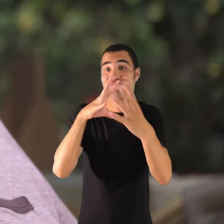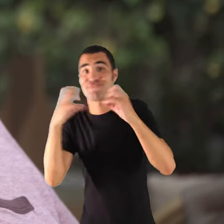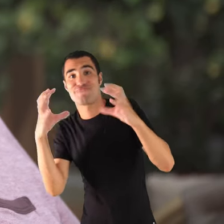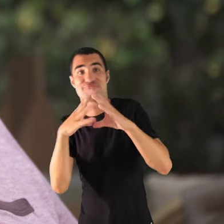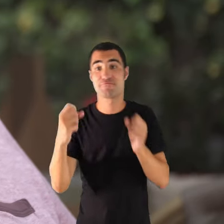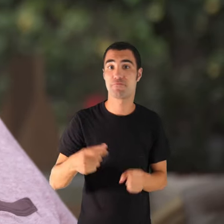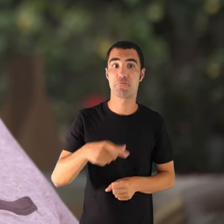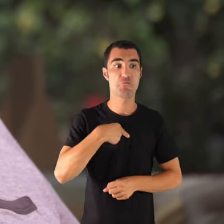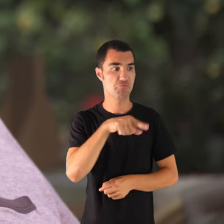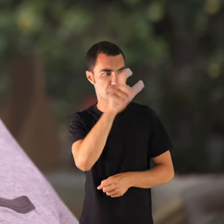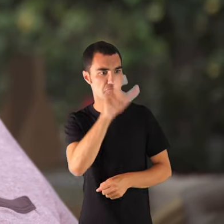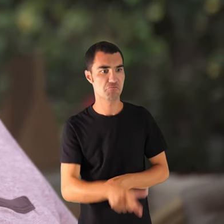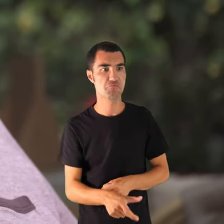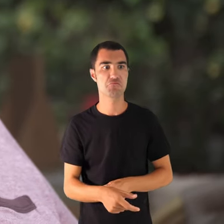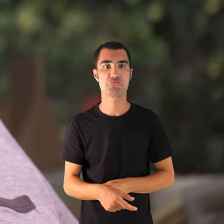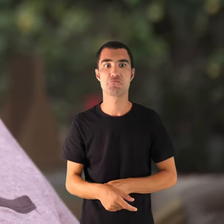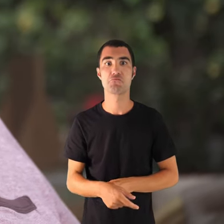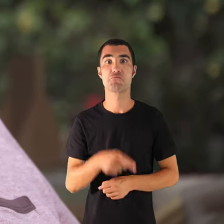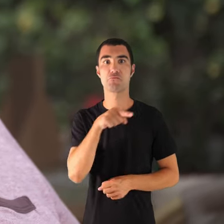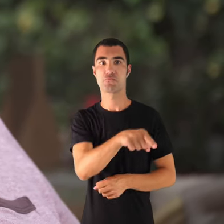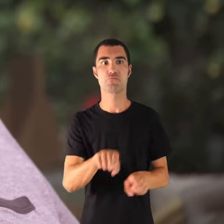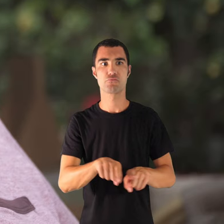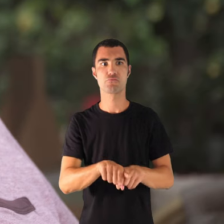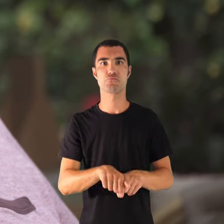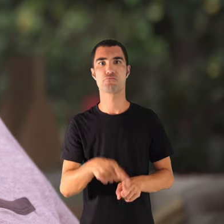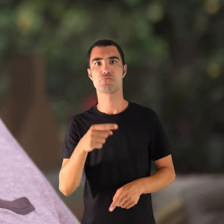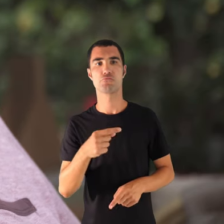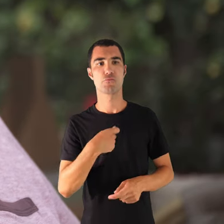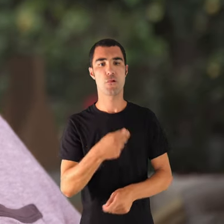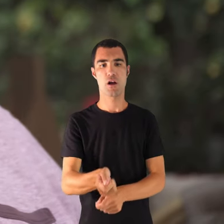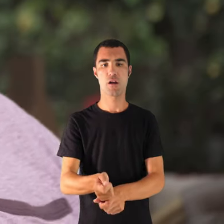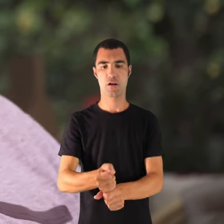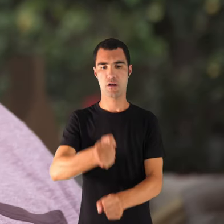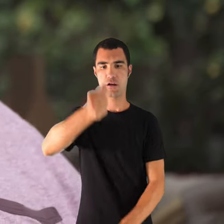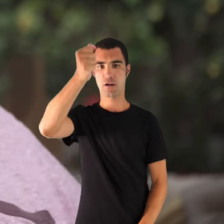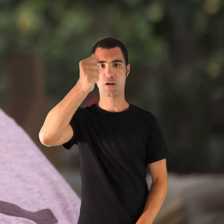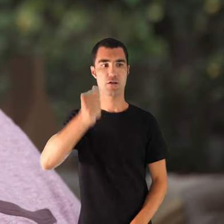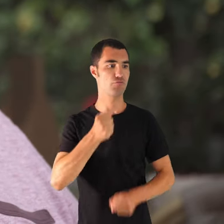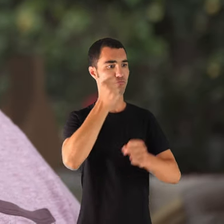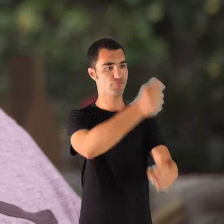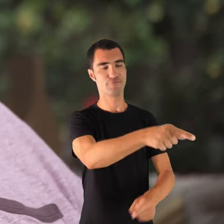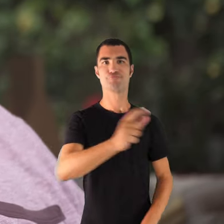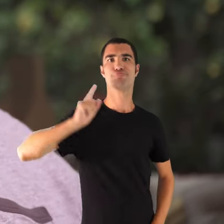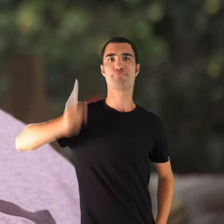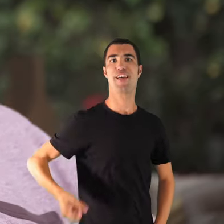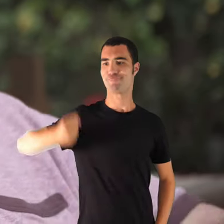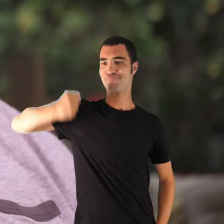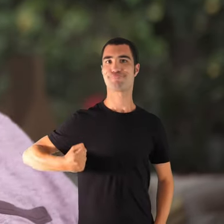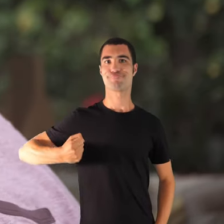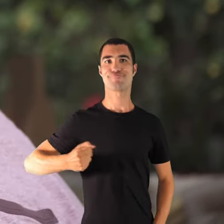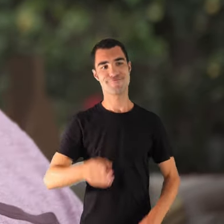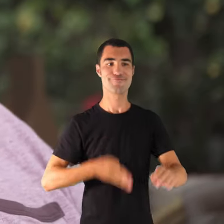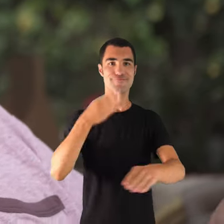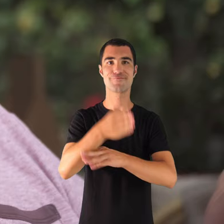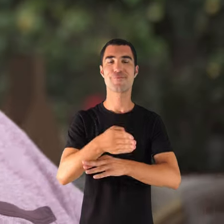Blau, en Jaume López, que ell el feia amb baldes per calés, li van regalar una canya, com a bastó de mando, i era que l'enviàvem a